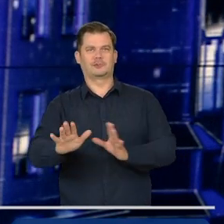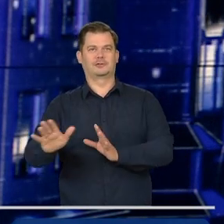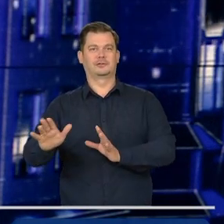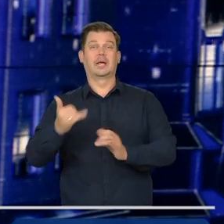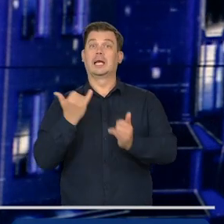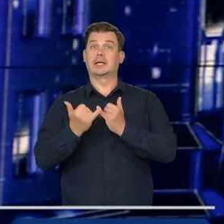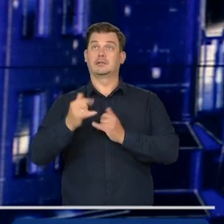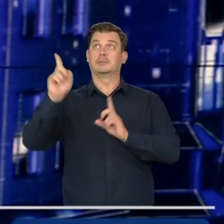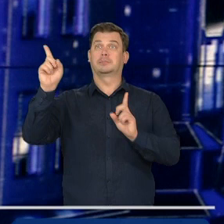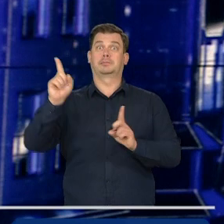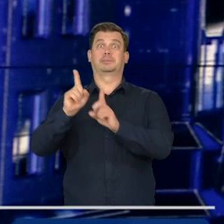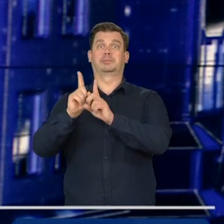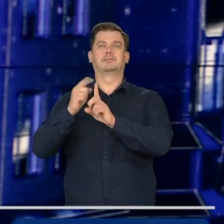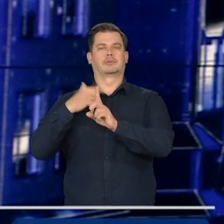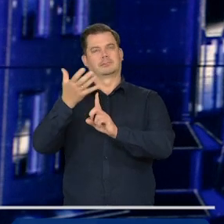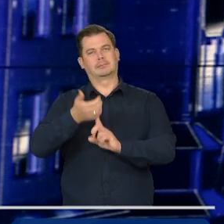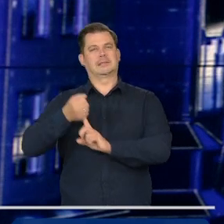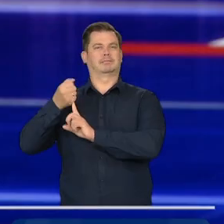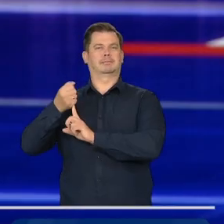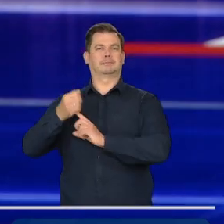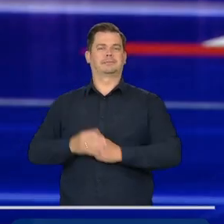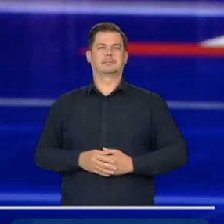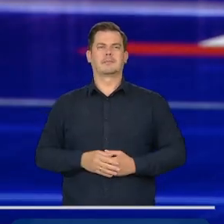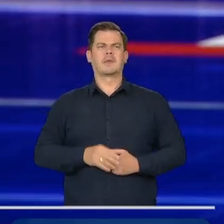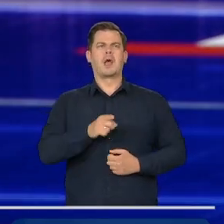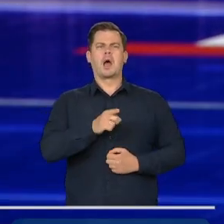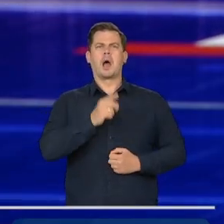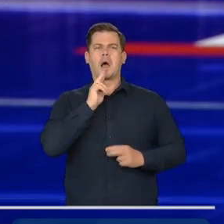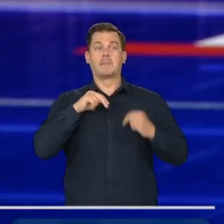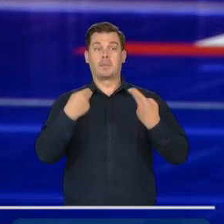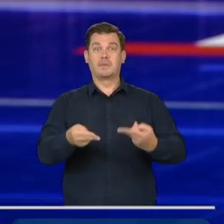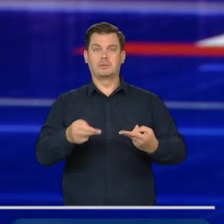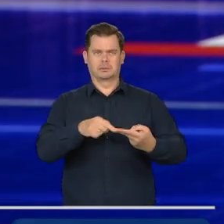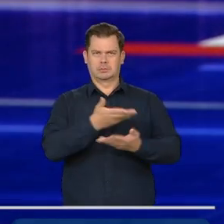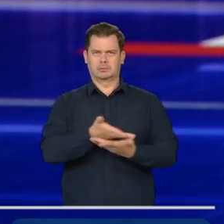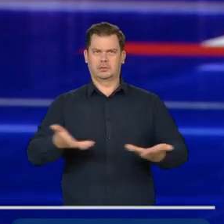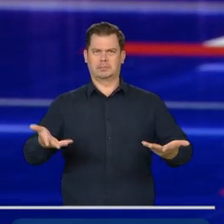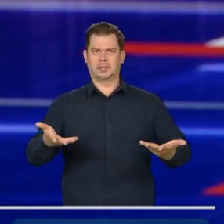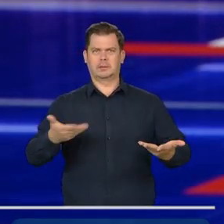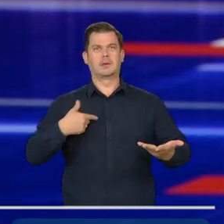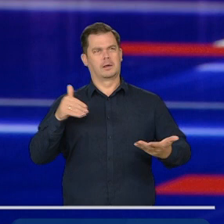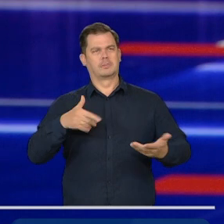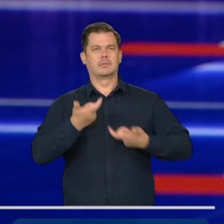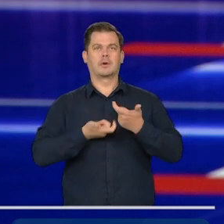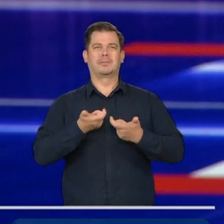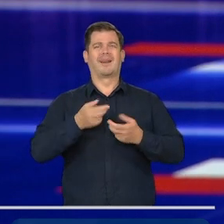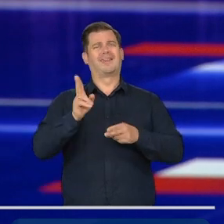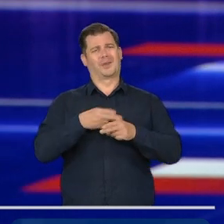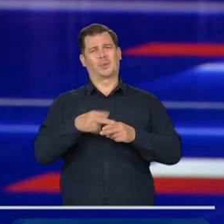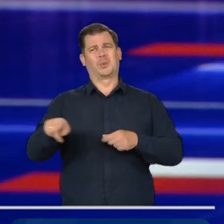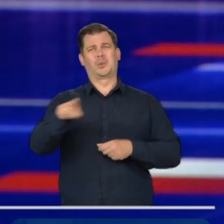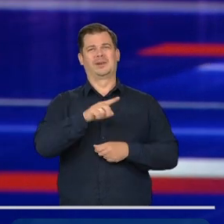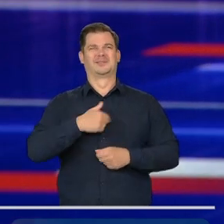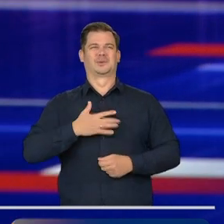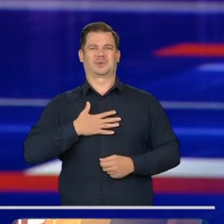Jeśli przyjdą, to je odnajdzie i ale przyjmie. Ksiądz mówi o tym powrocie tu na ziemi, że jeszcze na ziemi możemy zrobić coś dobrego. A są tacy, którzy uważają,